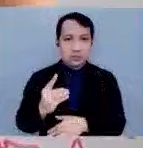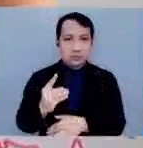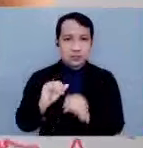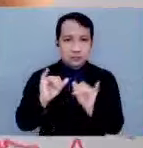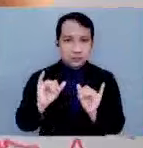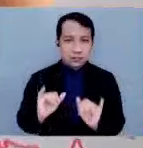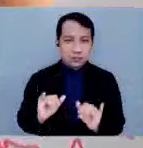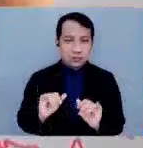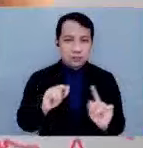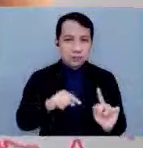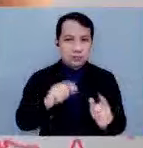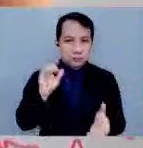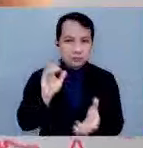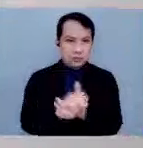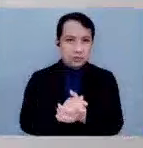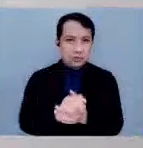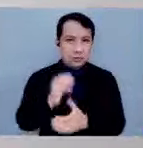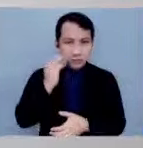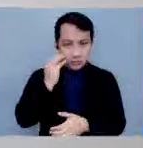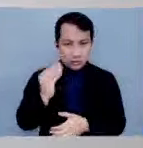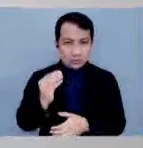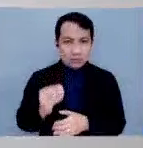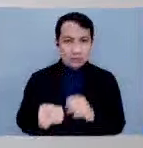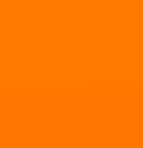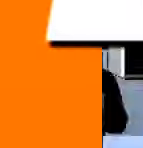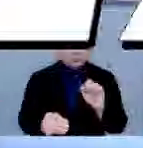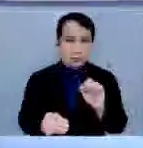ang mag-asawang Mateo at Sara.